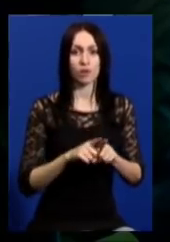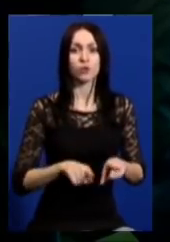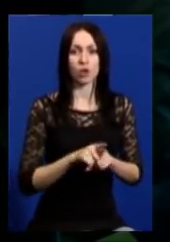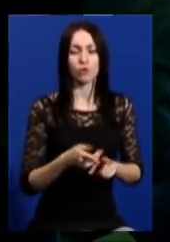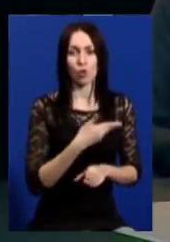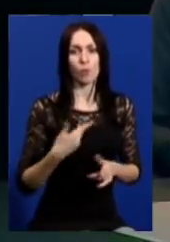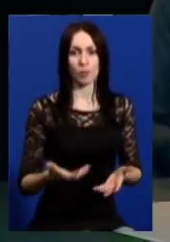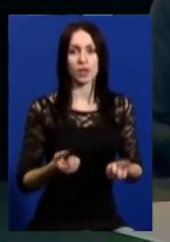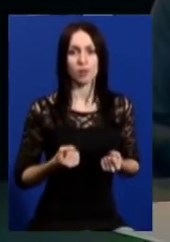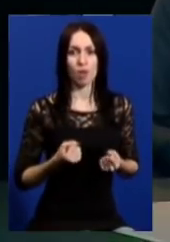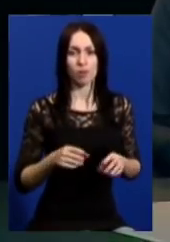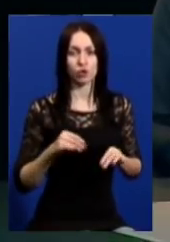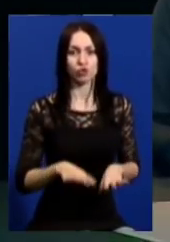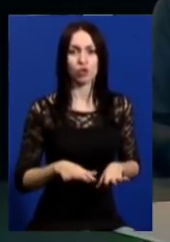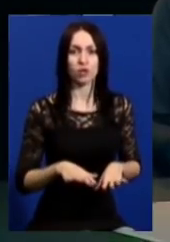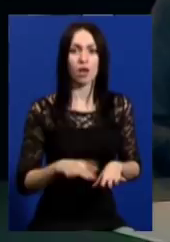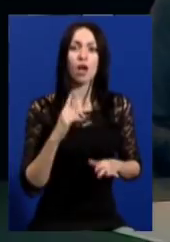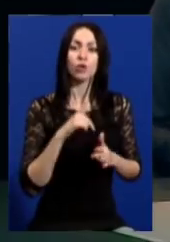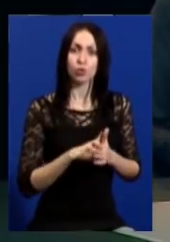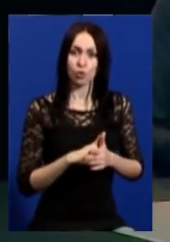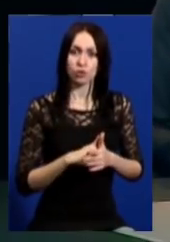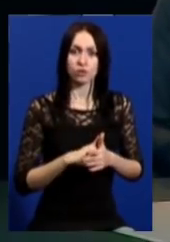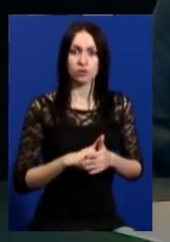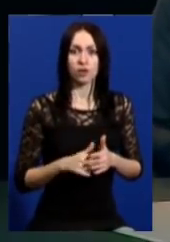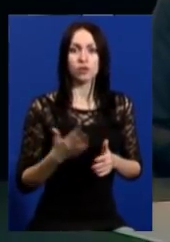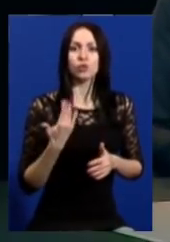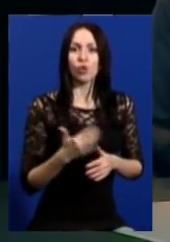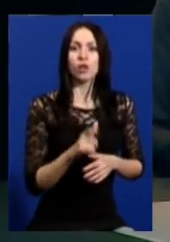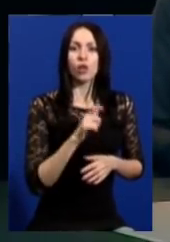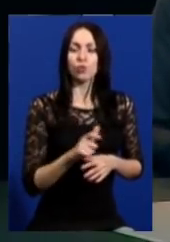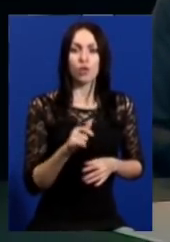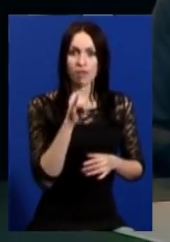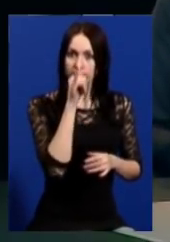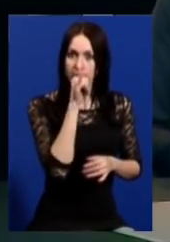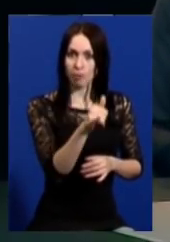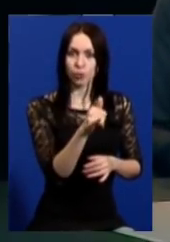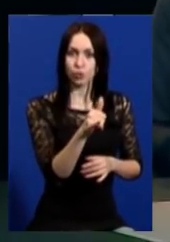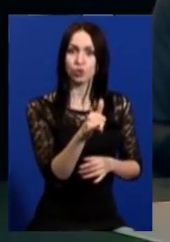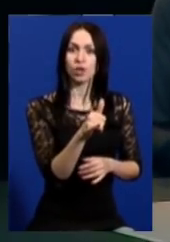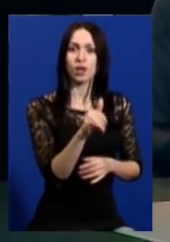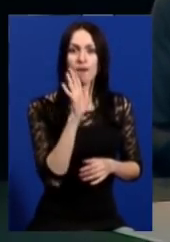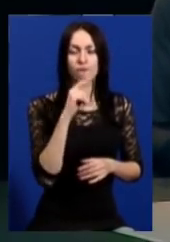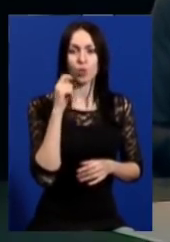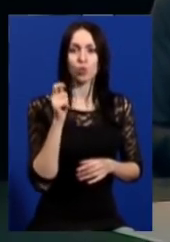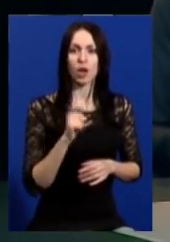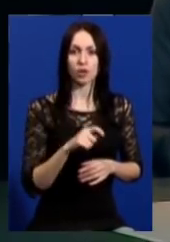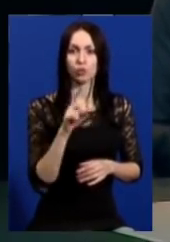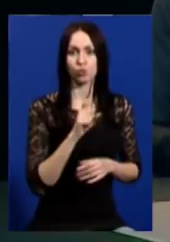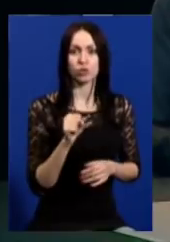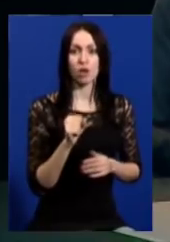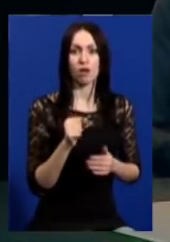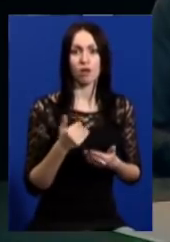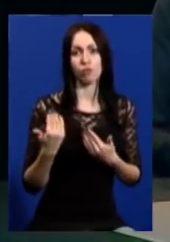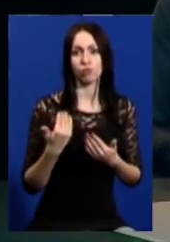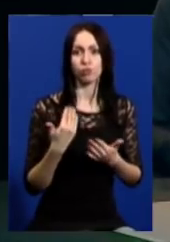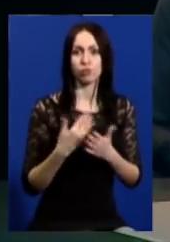ми. То скількох людей не пустили в Україну за